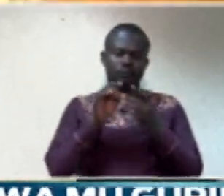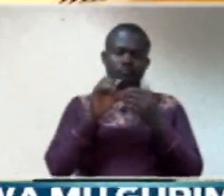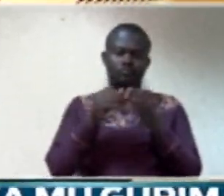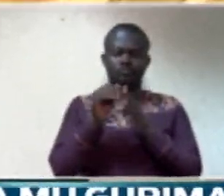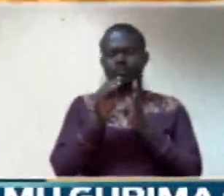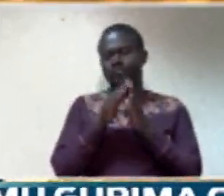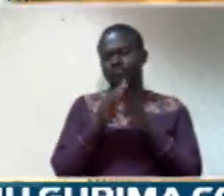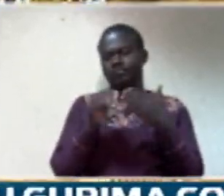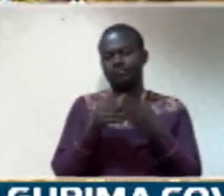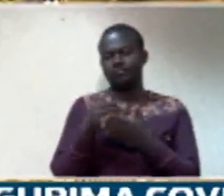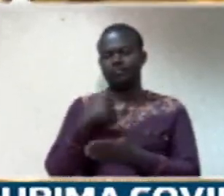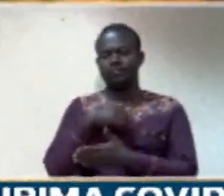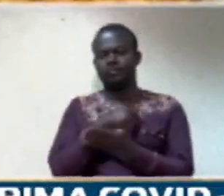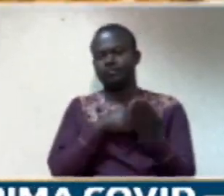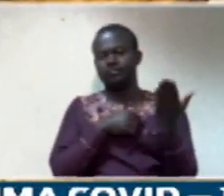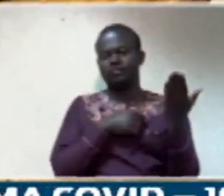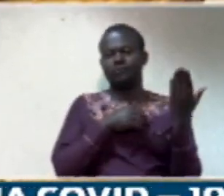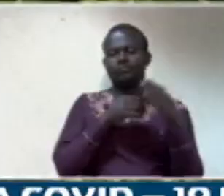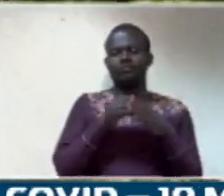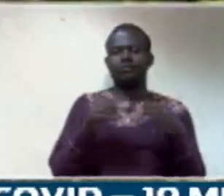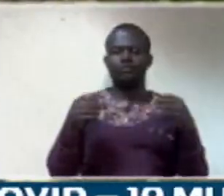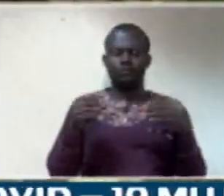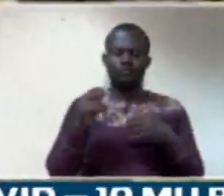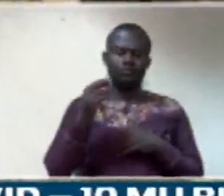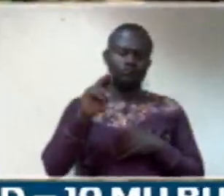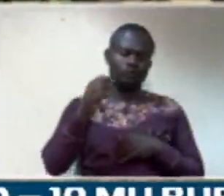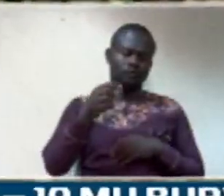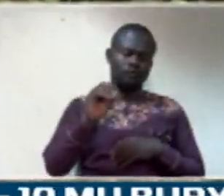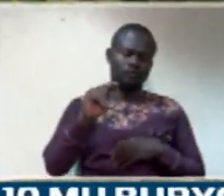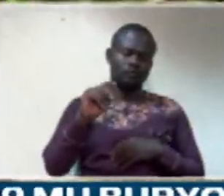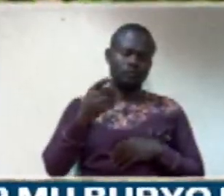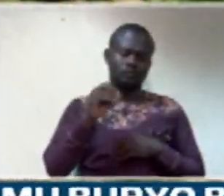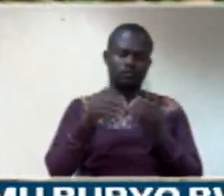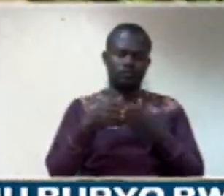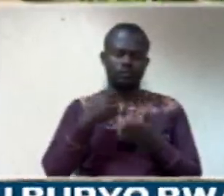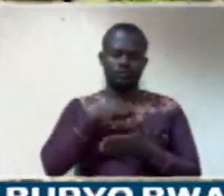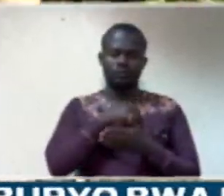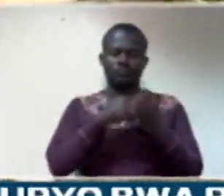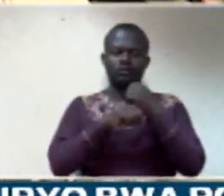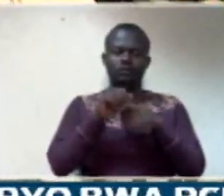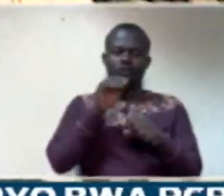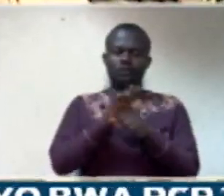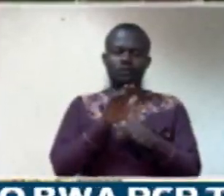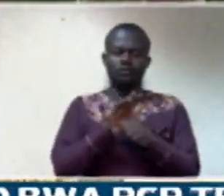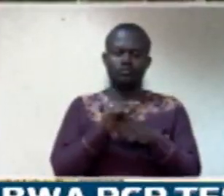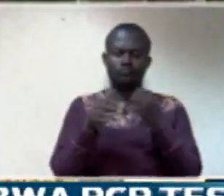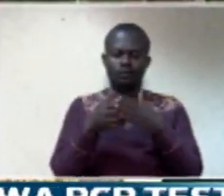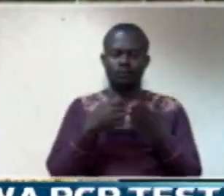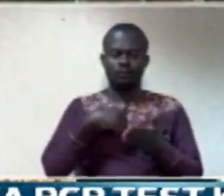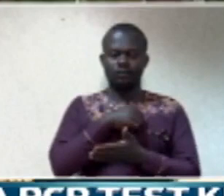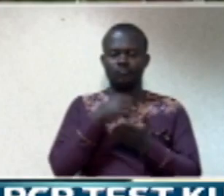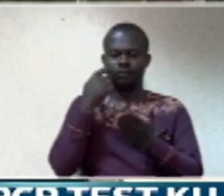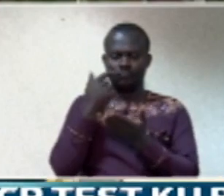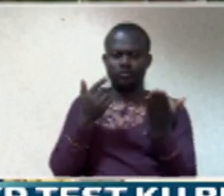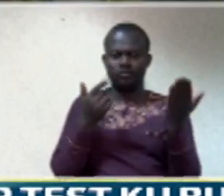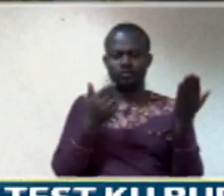Gisenyi wibasiwe n'imitingito yatewe n'iruka ry'ikirunga cya Nyiragongo gasanzwe karimo ibikorwa byinshi by'ubukerarugendo ahabarurwa hoteli